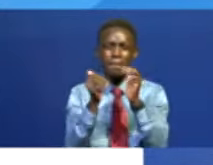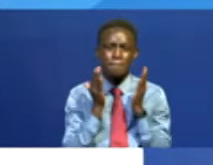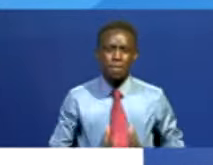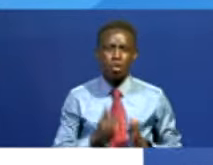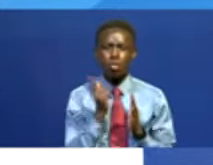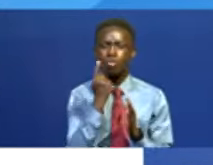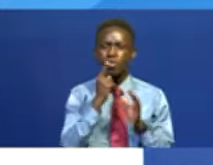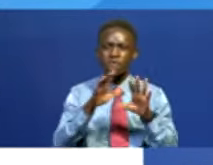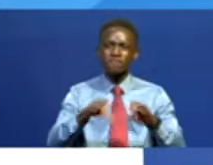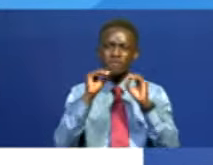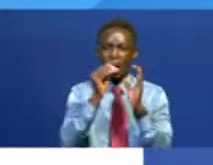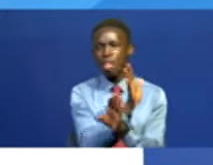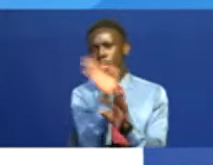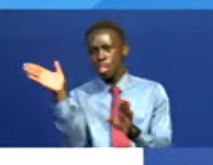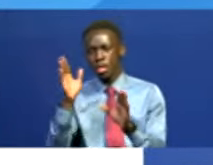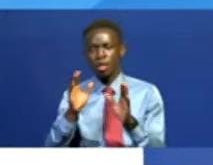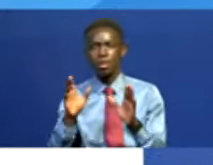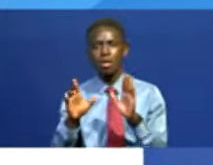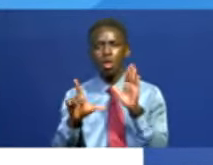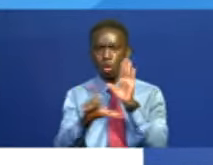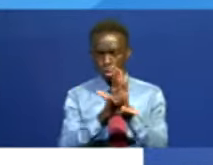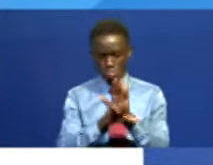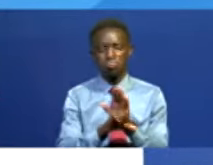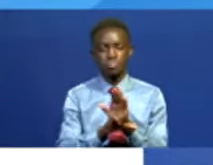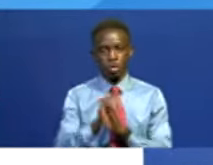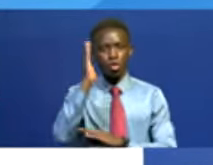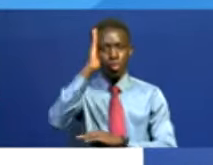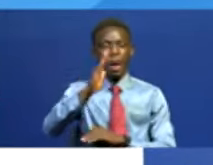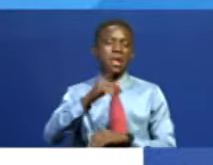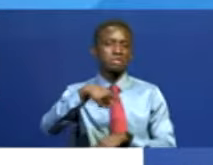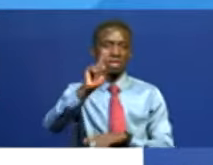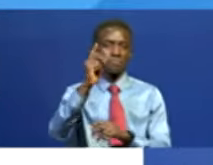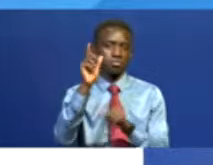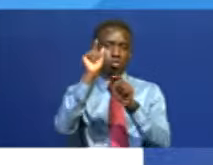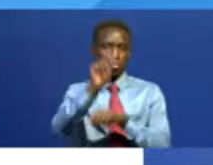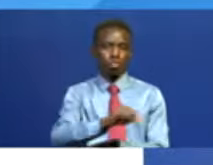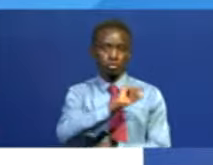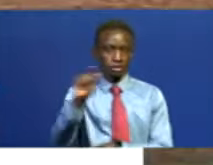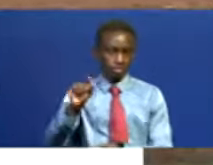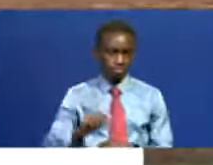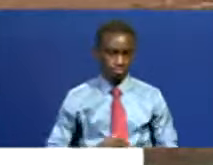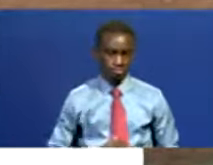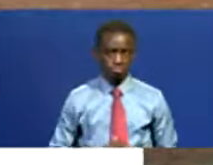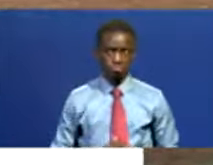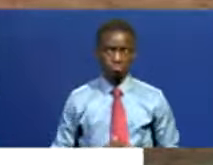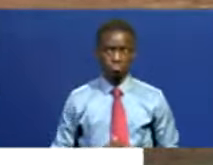atakayepatikana akikiuka sheria atawajibikia makosa yake kibinafsi.